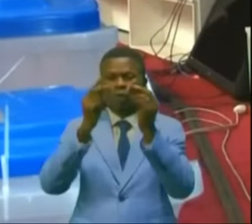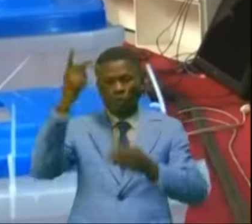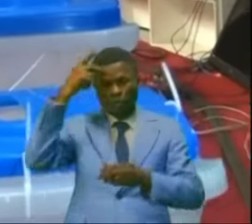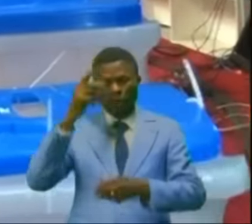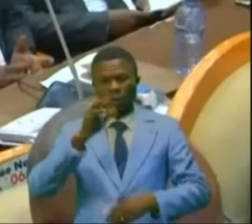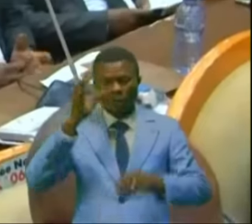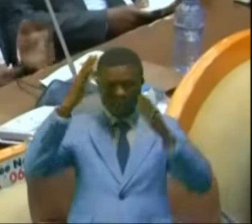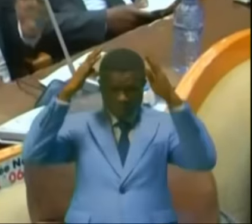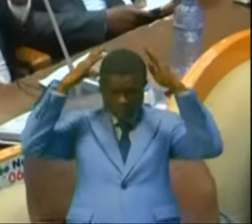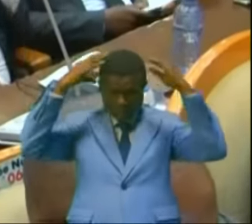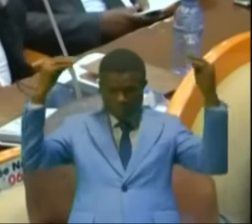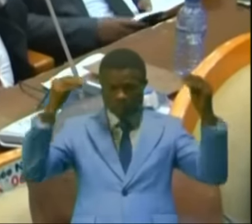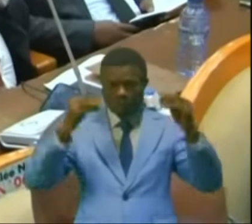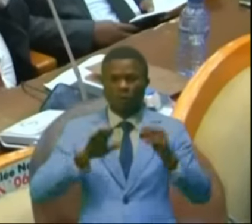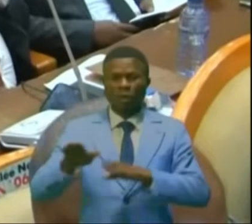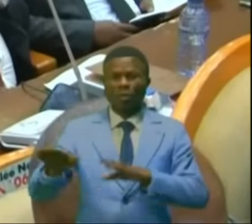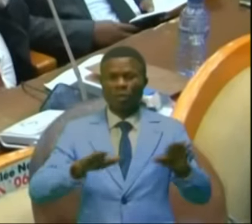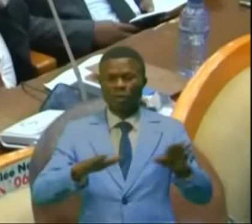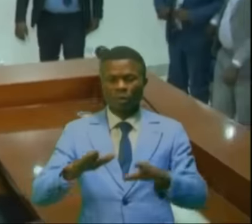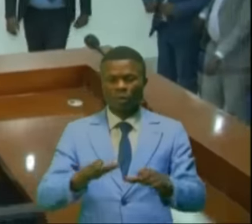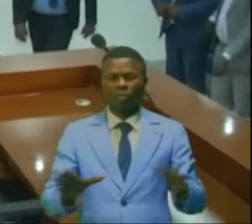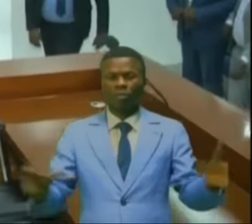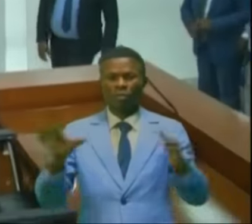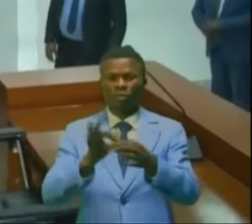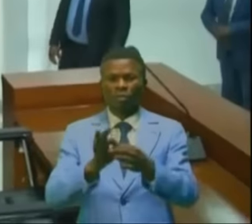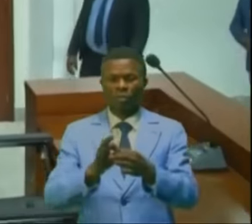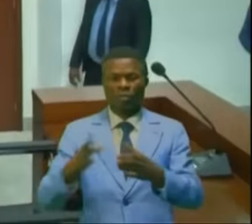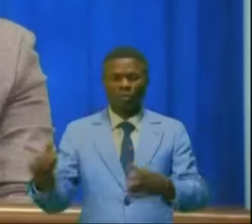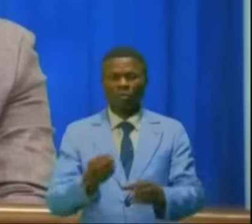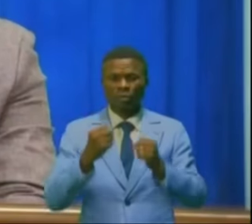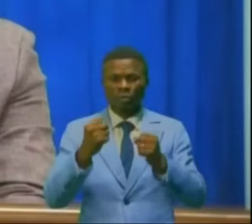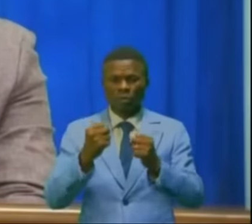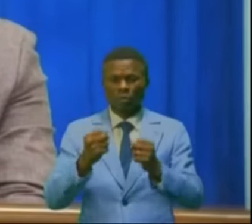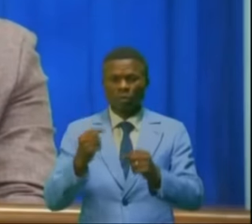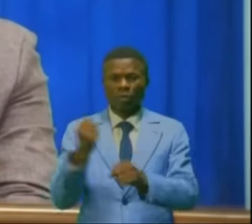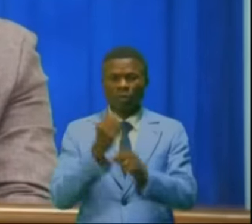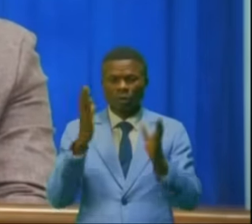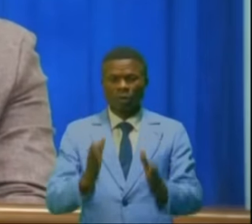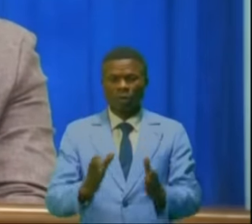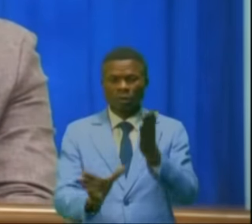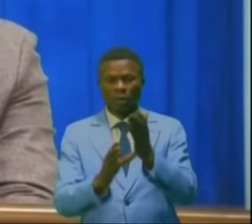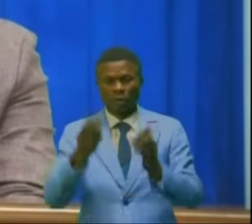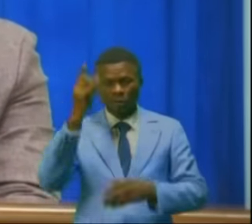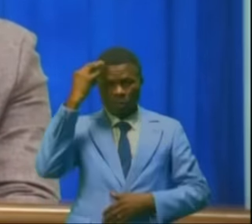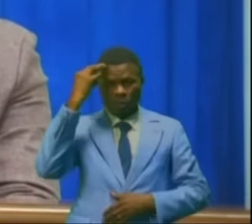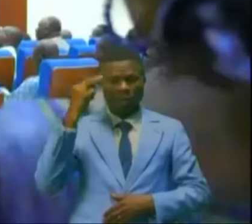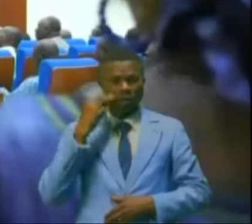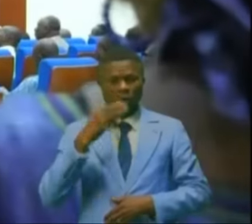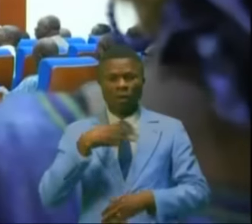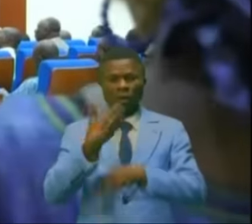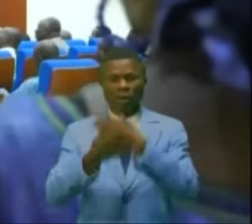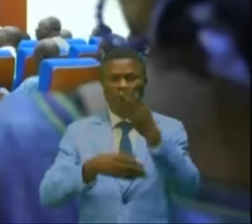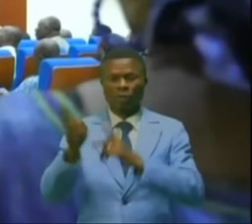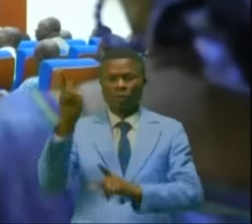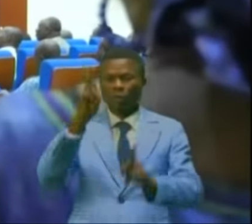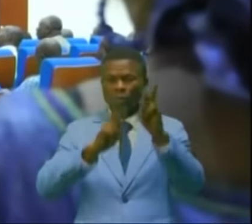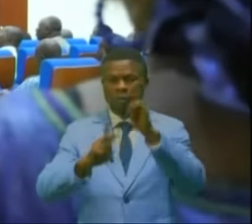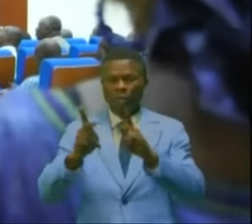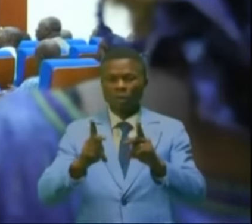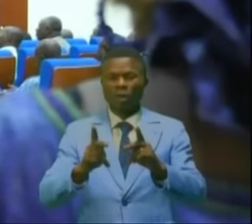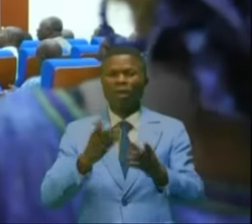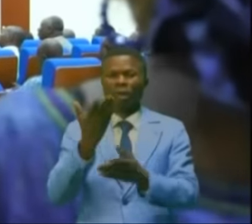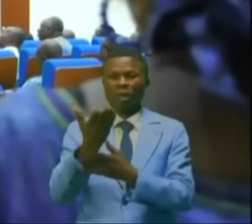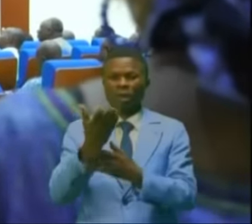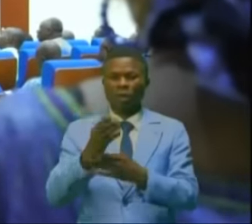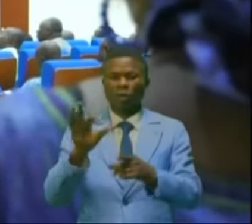Katumbi. Des concertations pour la récupération du pouvoir d'achat des fonctionnaires. Le vice-premier ministre, ministre de la fonction publique, lance un